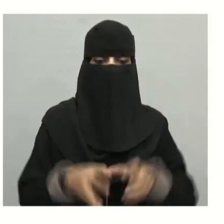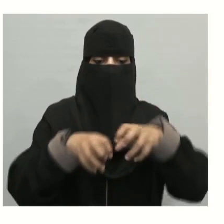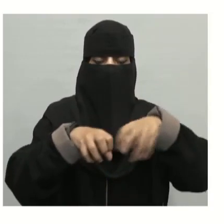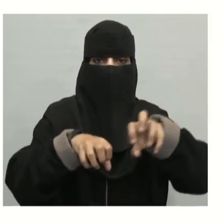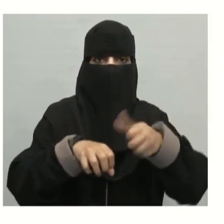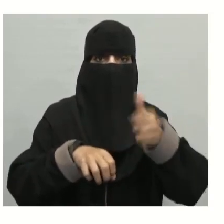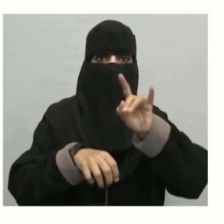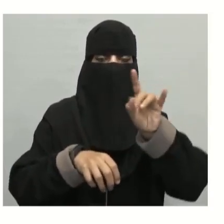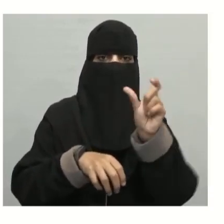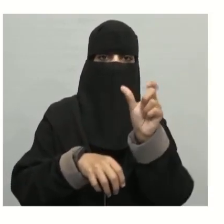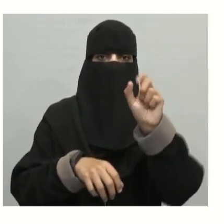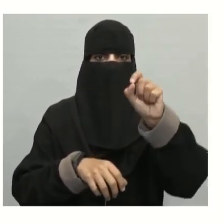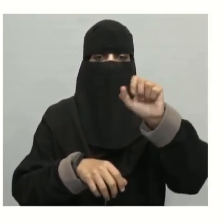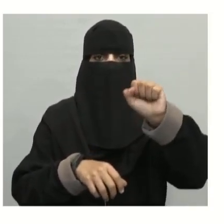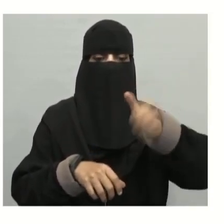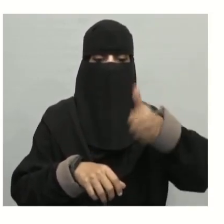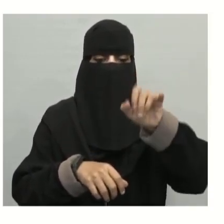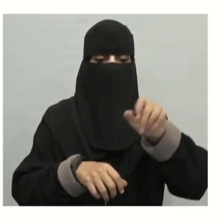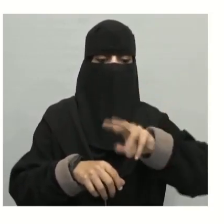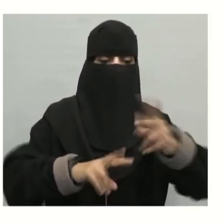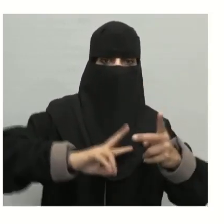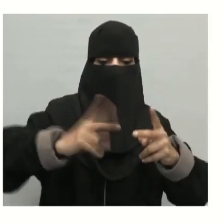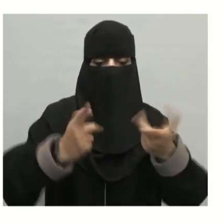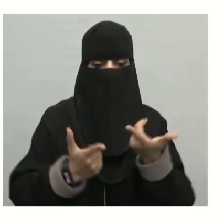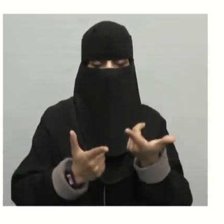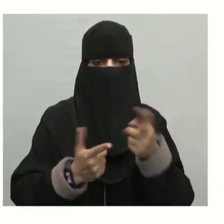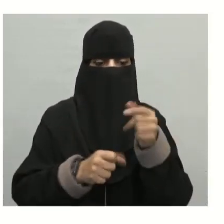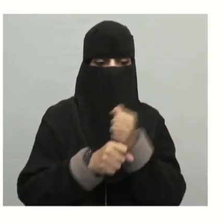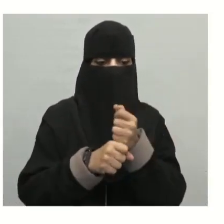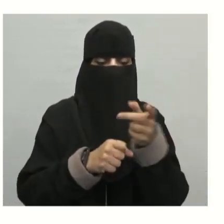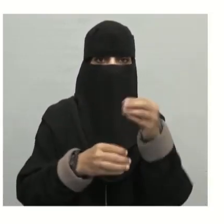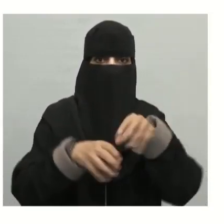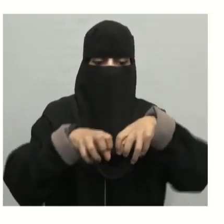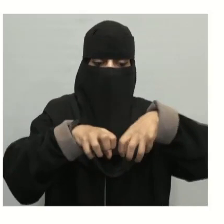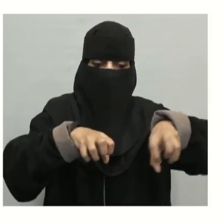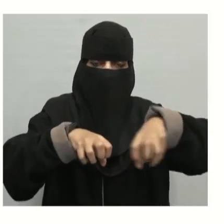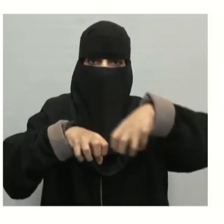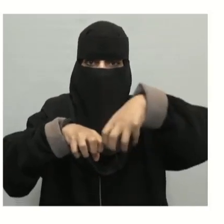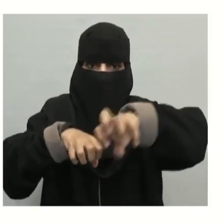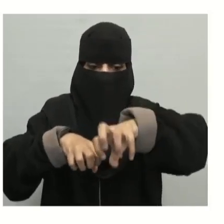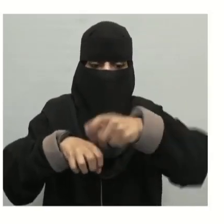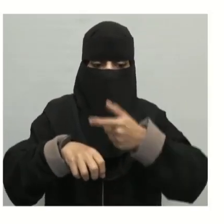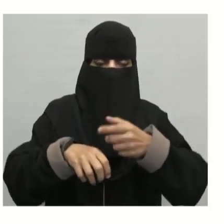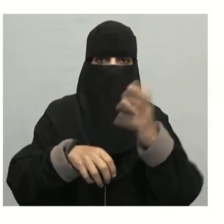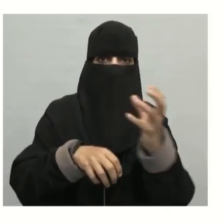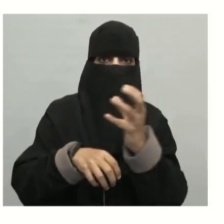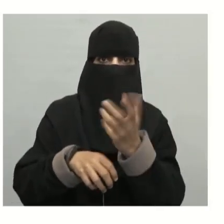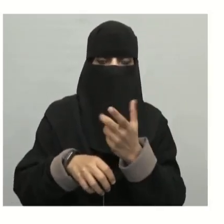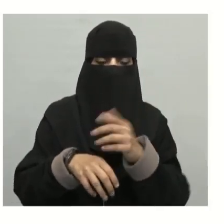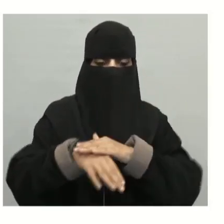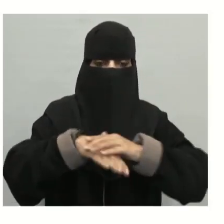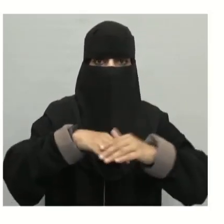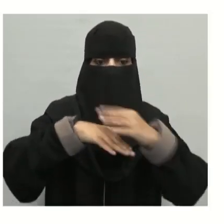الانفصام وما الفرق بينه وبين المكسر الانفصام يحدث للمعادن التي تنفصل الى قطع ذات